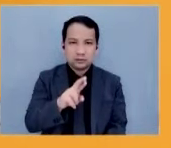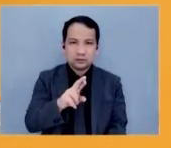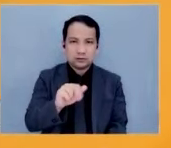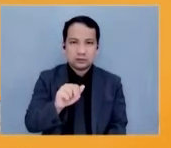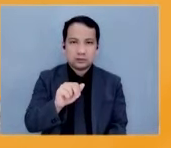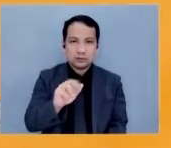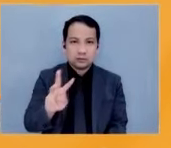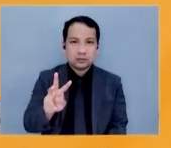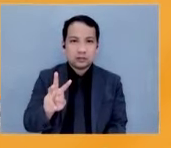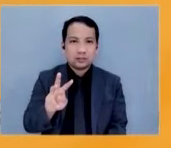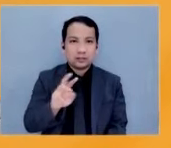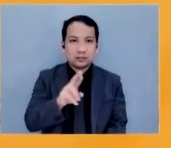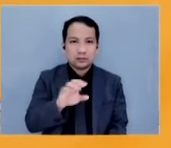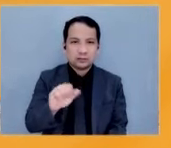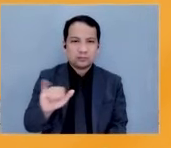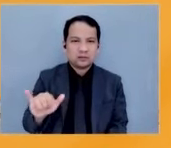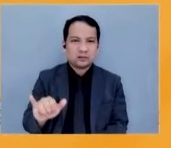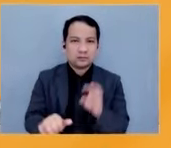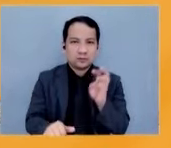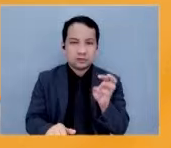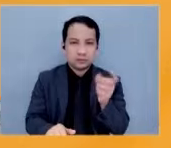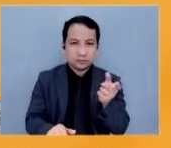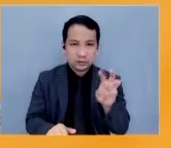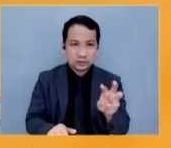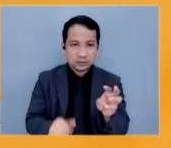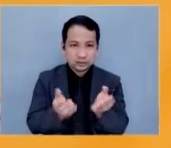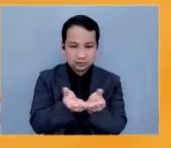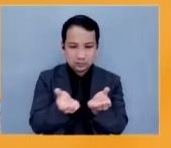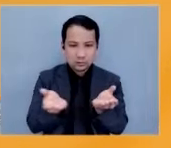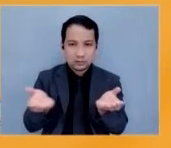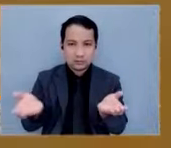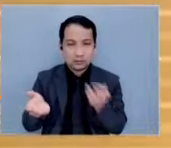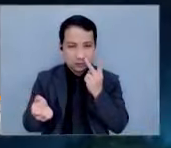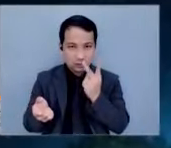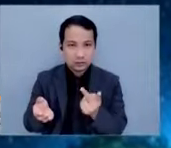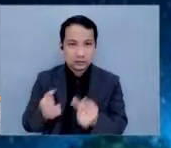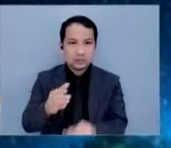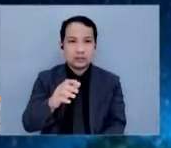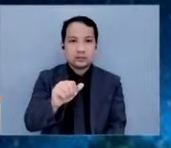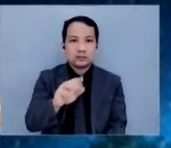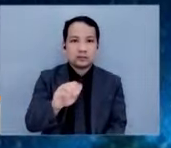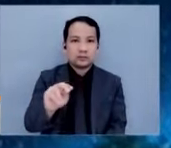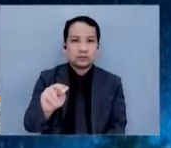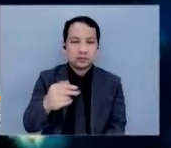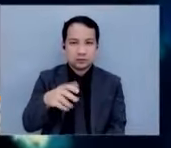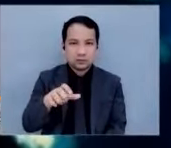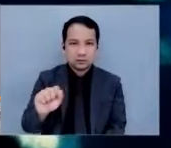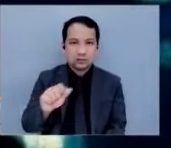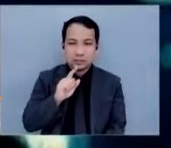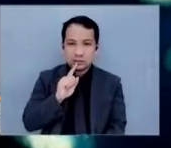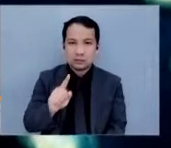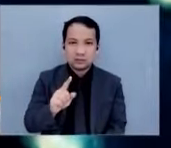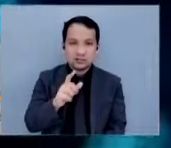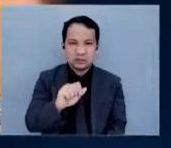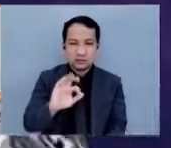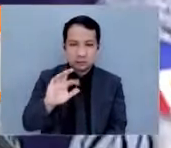umabot sa 26 na Chinese Maritime Militia Vessels ang naispatan sa Sabina Shoal. Hindi pa ito kinukumpirma ng AFP Western Command. We're monitoring